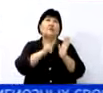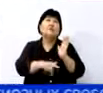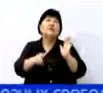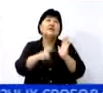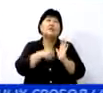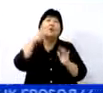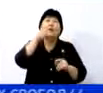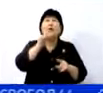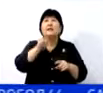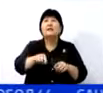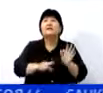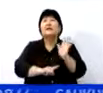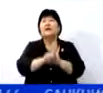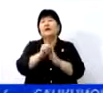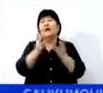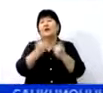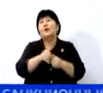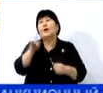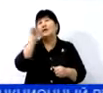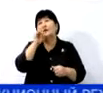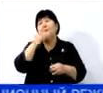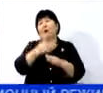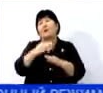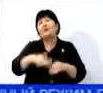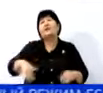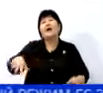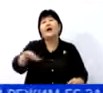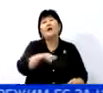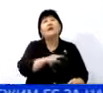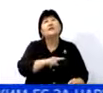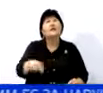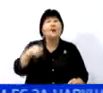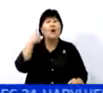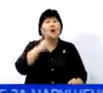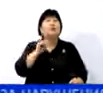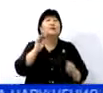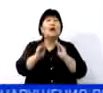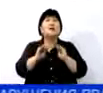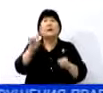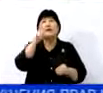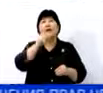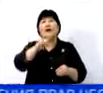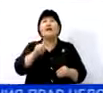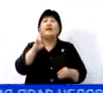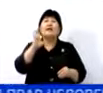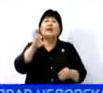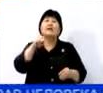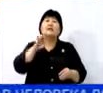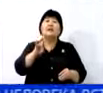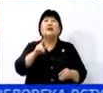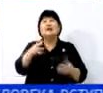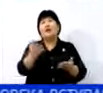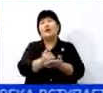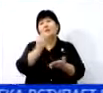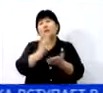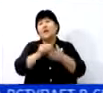году. С этого дня ведет отсчет нефтяная отрасль региона. За прошедшие годы сформирован нефтегазовый кластер. Все эти достижения